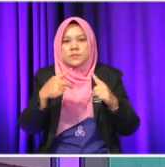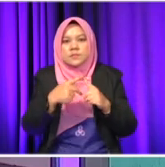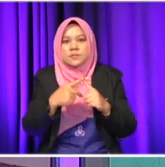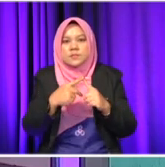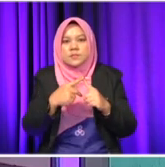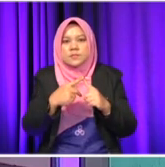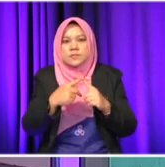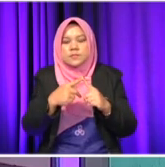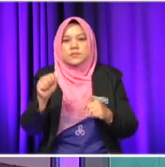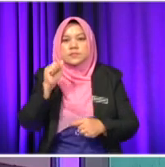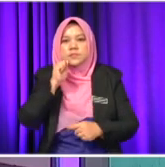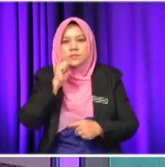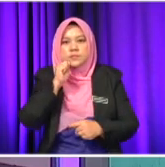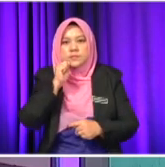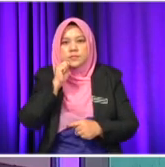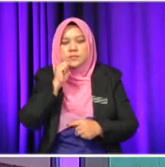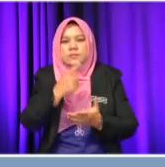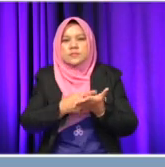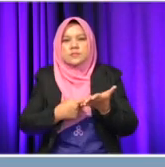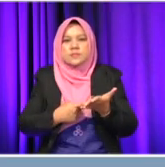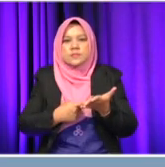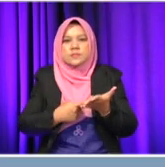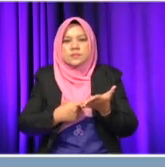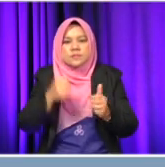Ainin Oke mengenai